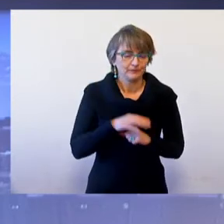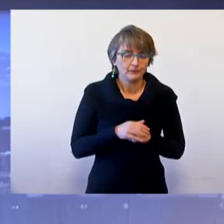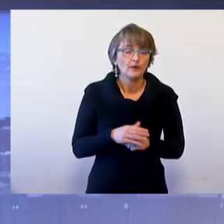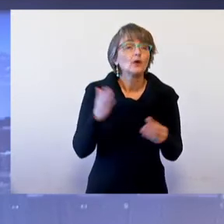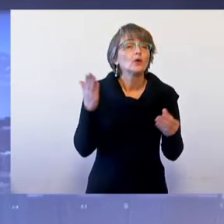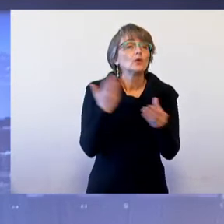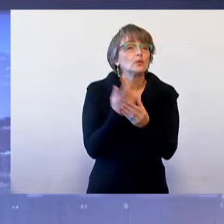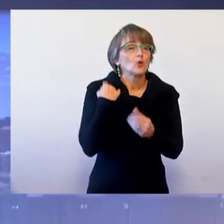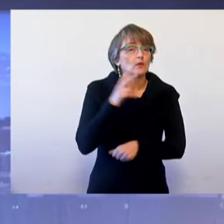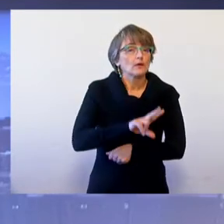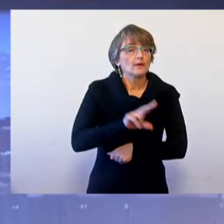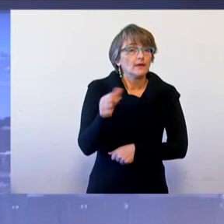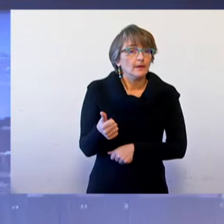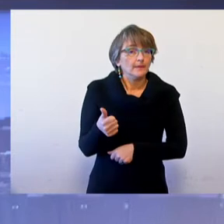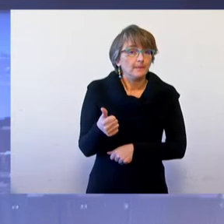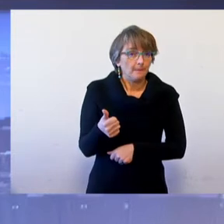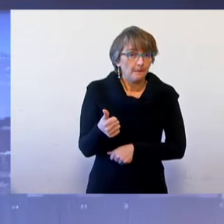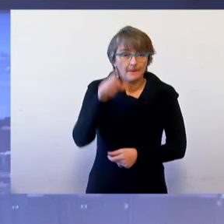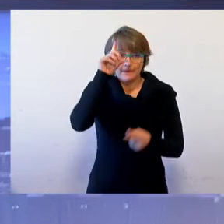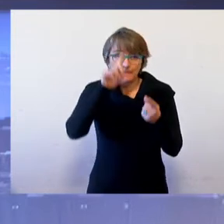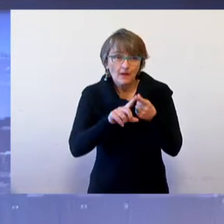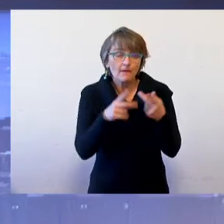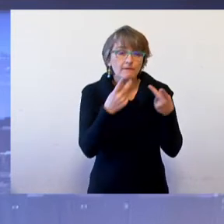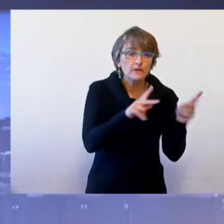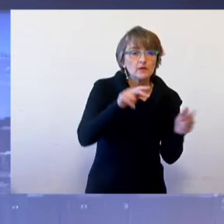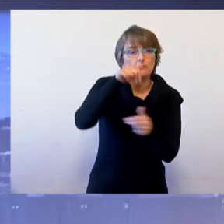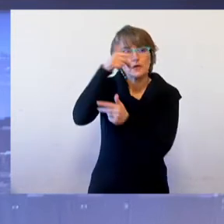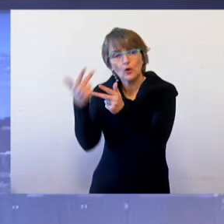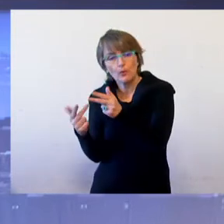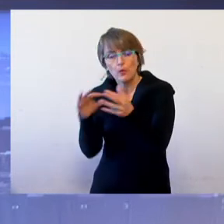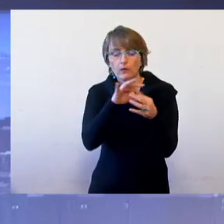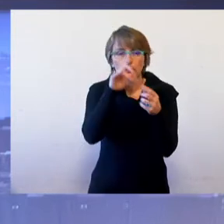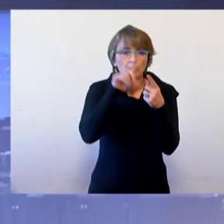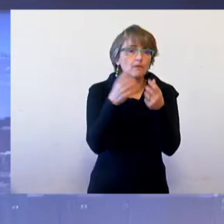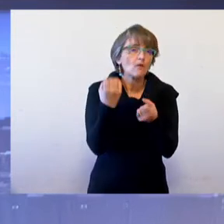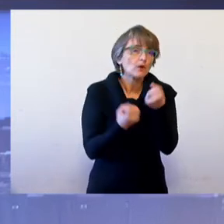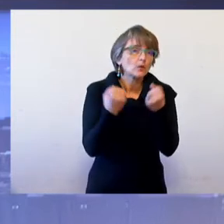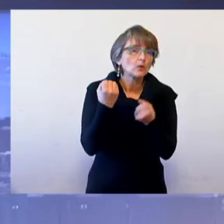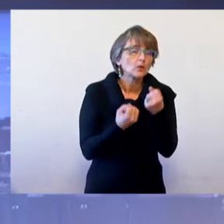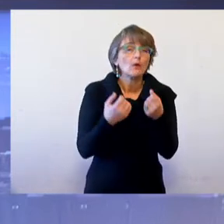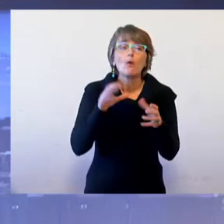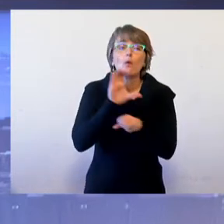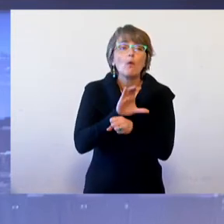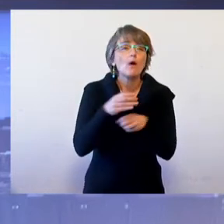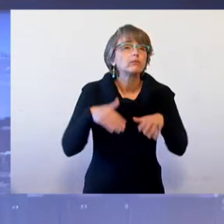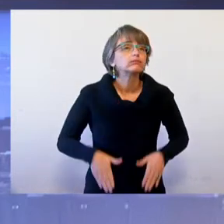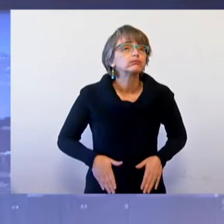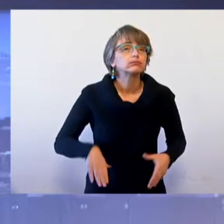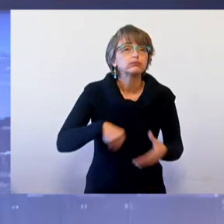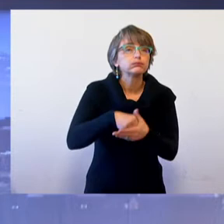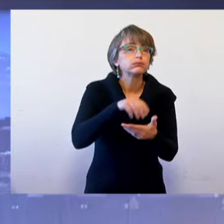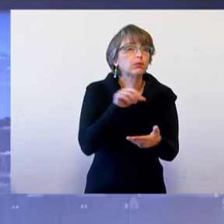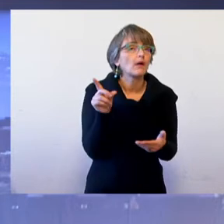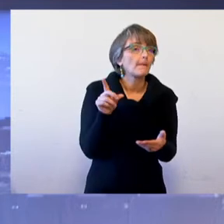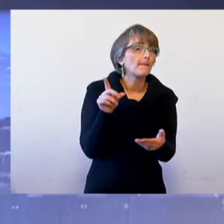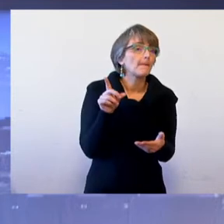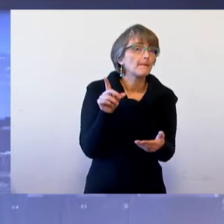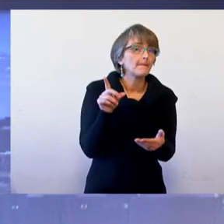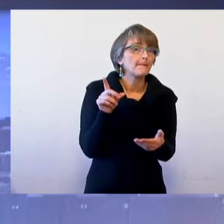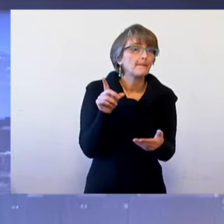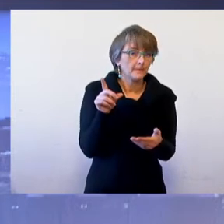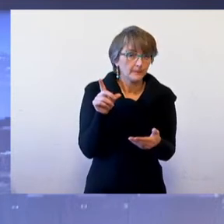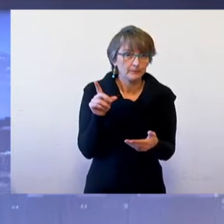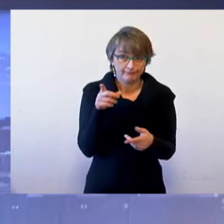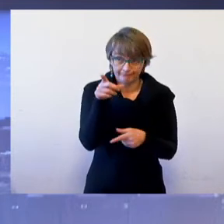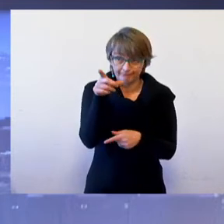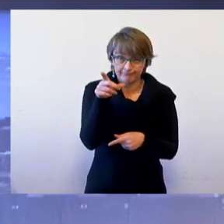Affaire 31, relation entre la ville et la métropole sur des véhicules. Qui est contre, qui s'abstient, qui ne prend pas part au vote? Vous ne